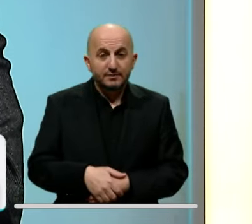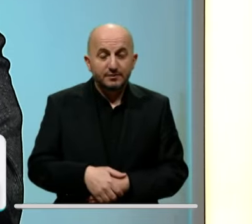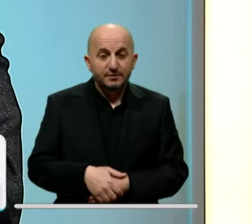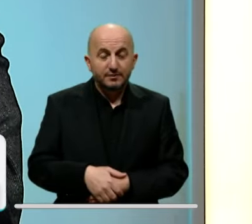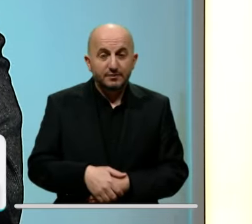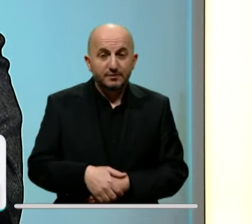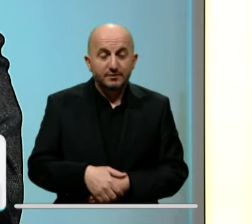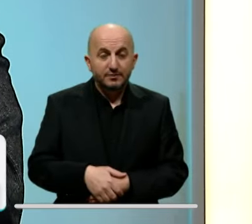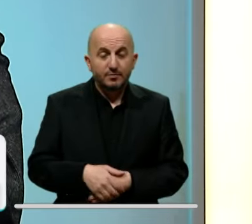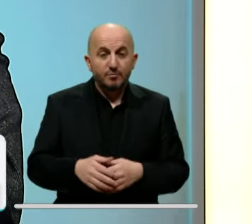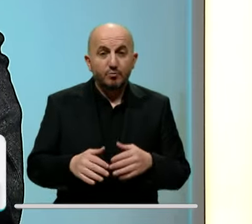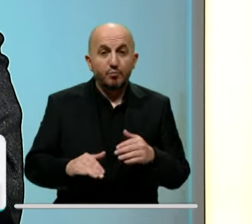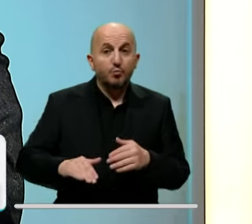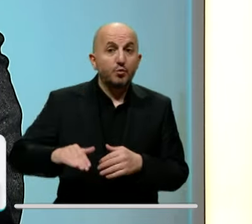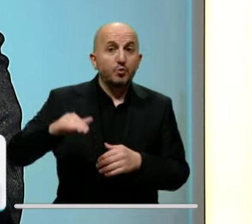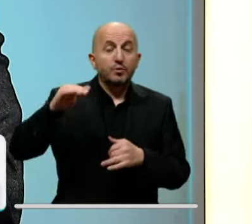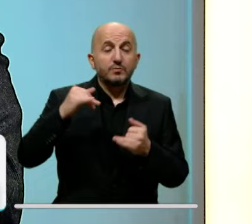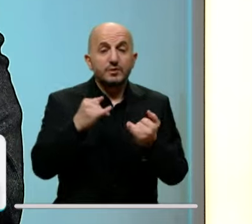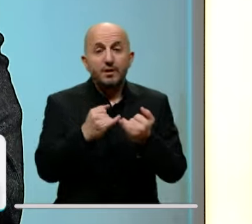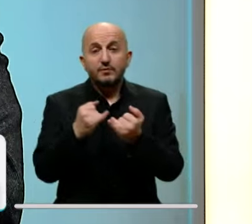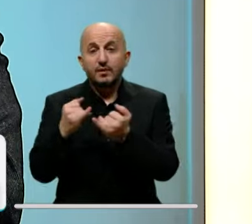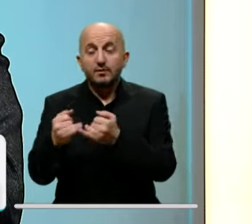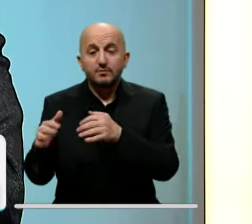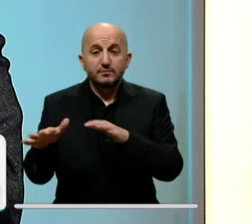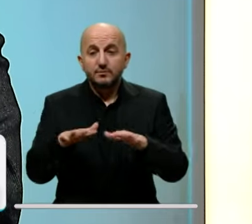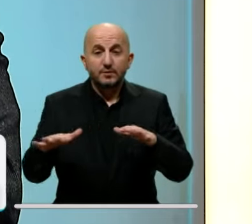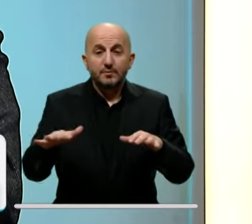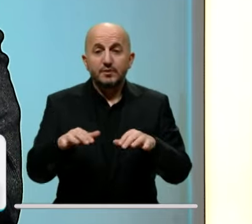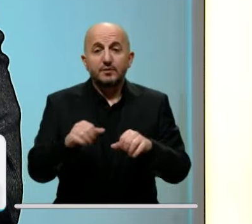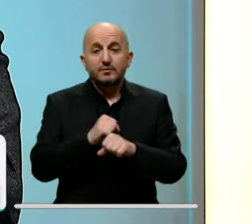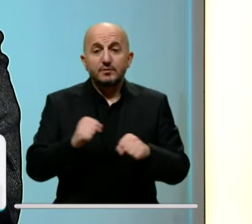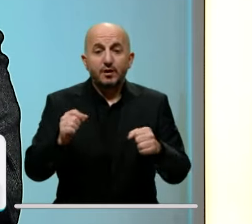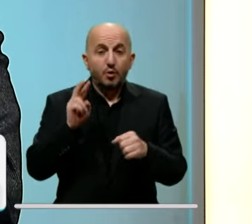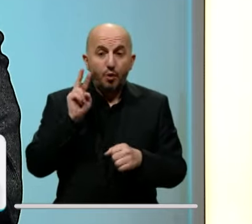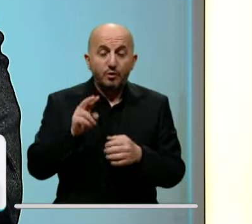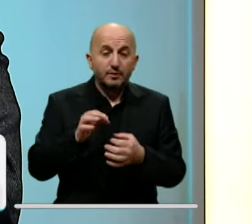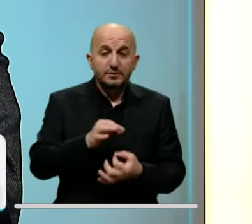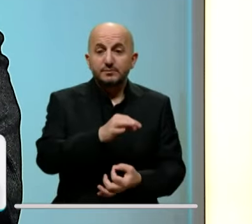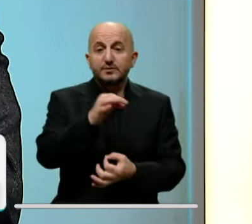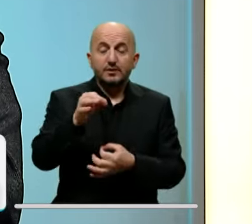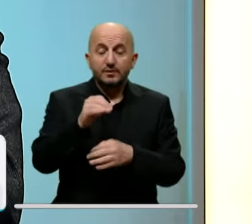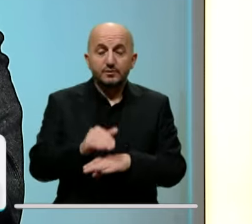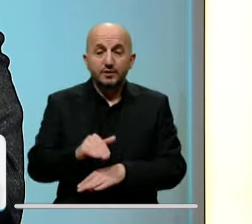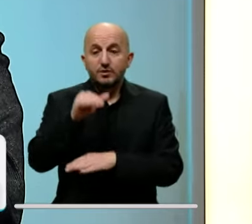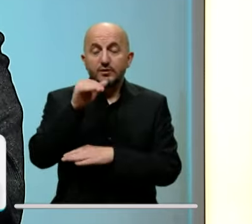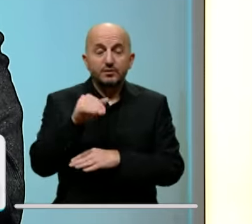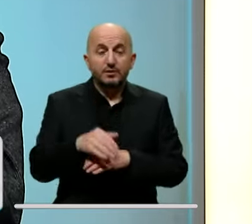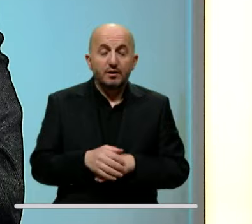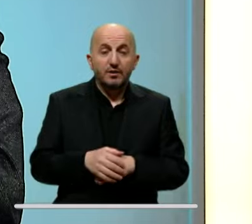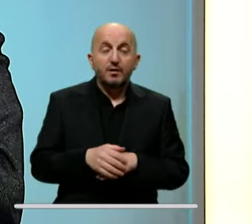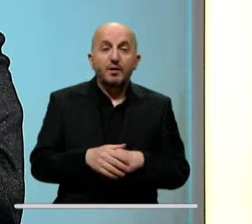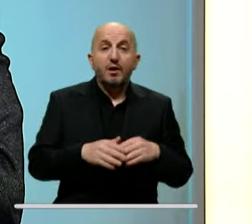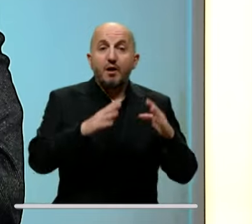Eee büyüklerimizin kardeşlerimizin depremzedelerin kaldığı bir Eee